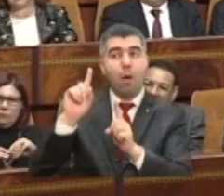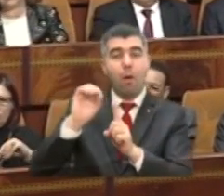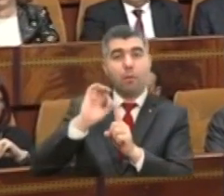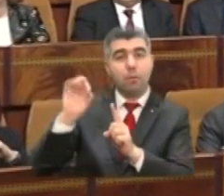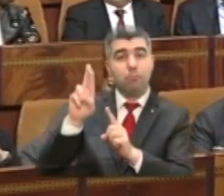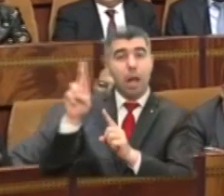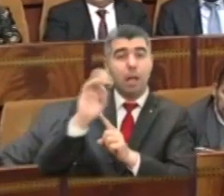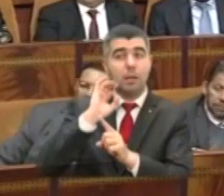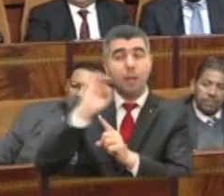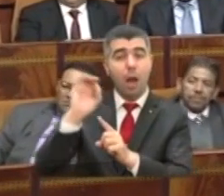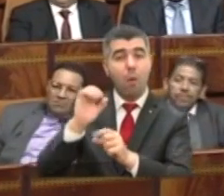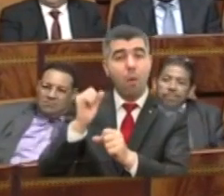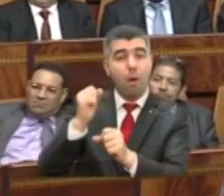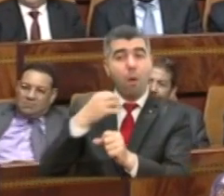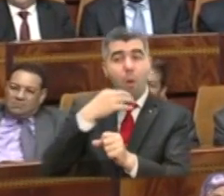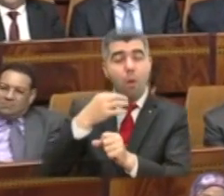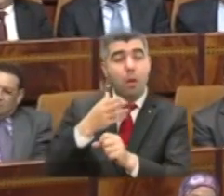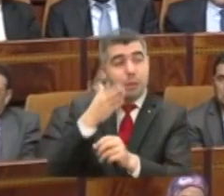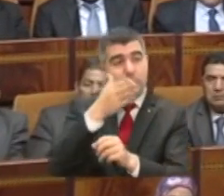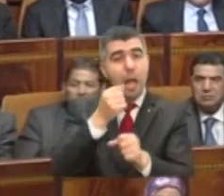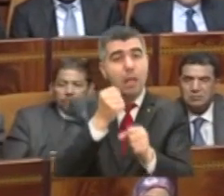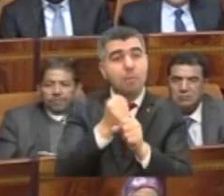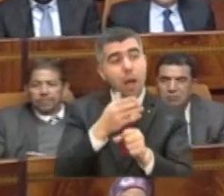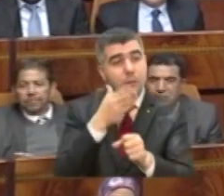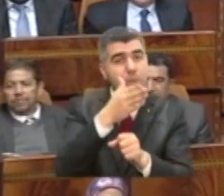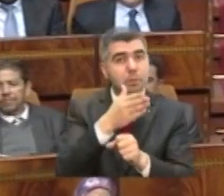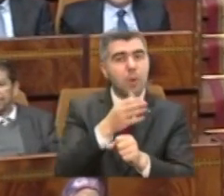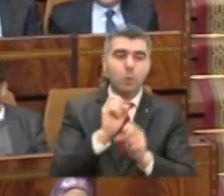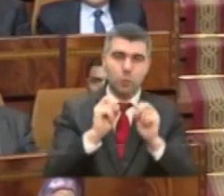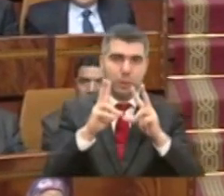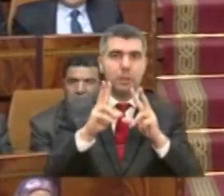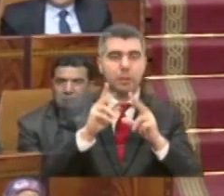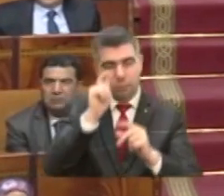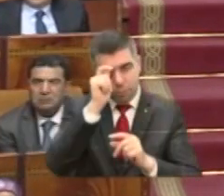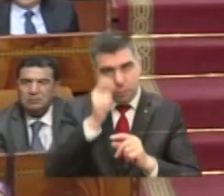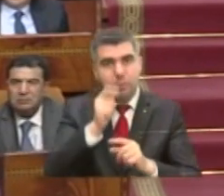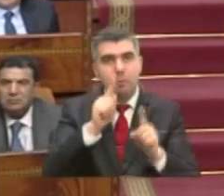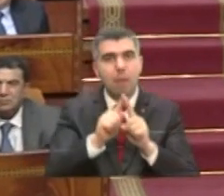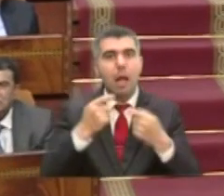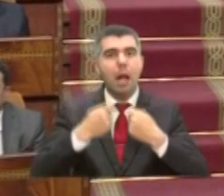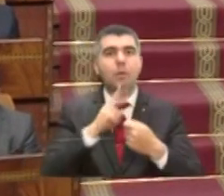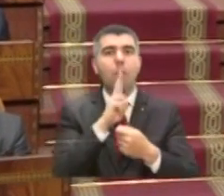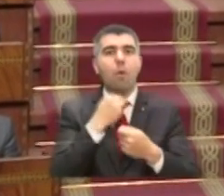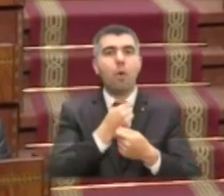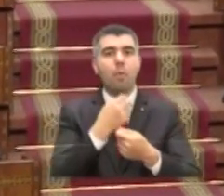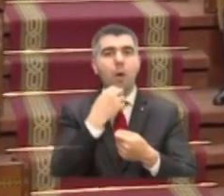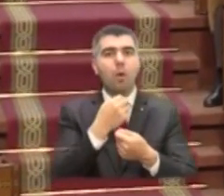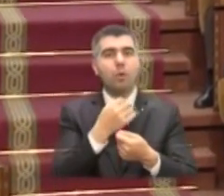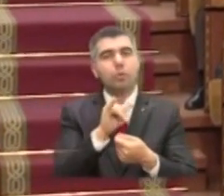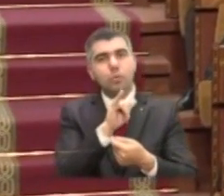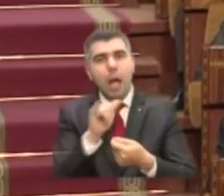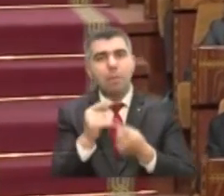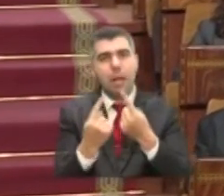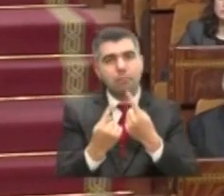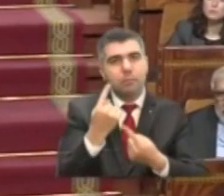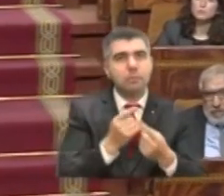نديروا جهدنا باش نطبقوها ونلتزموا بها، ولا يمكن لرئيس الحكومة إلا أن يكون منسجما مع تعليمات والتوجيهات